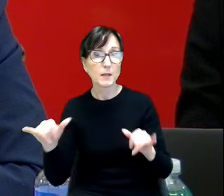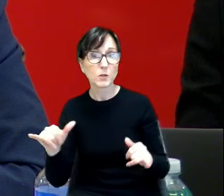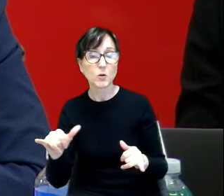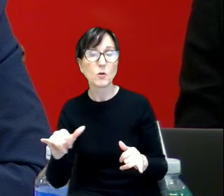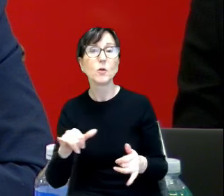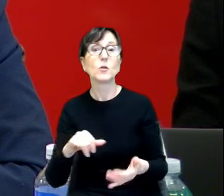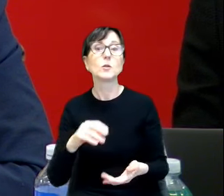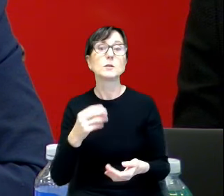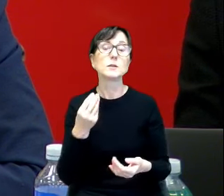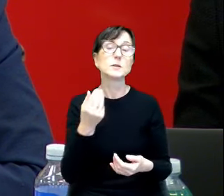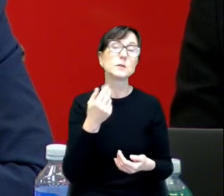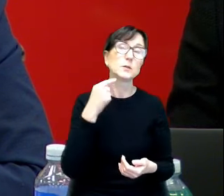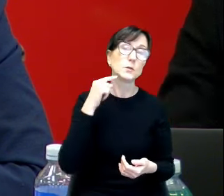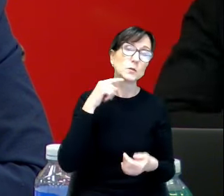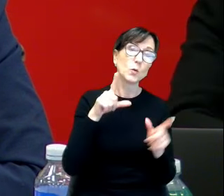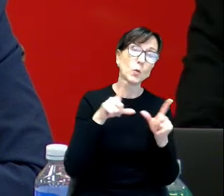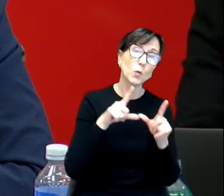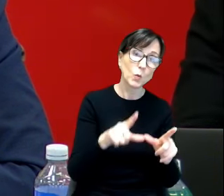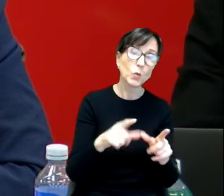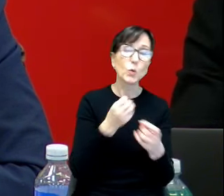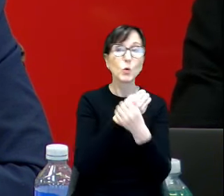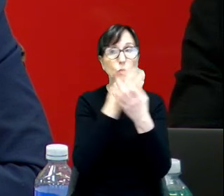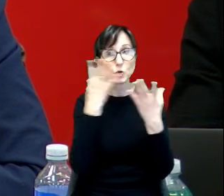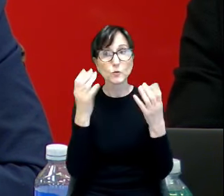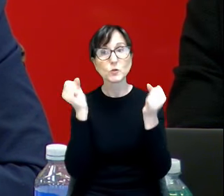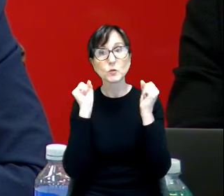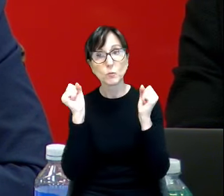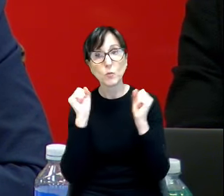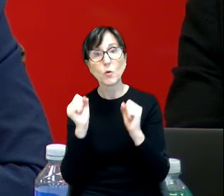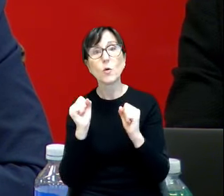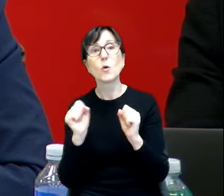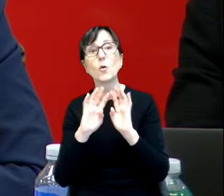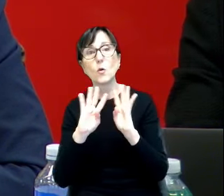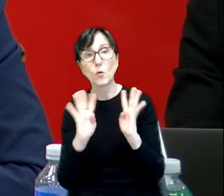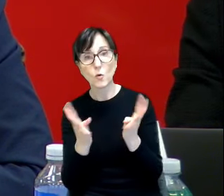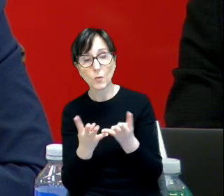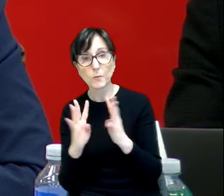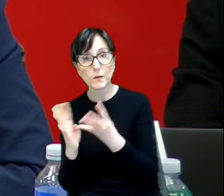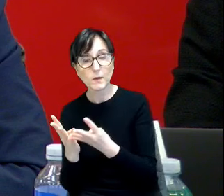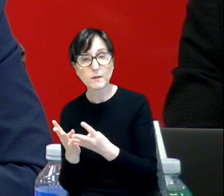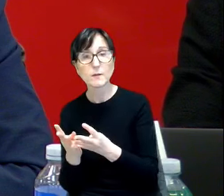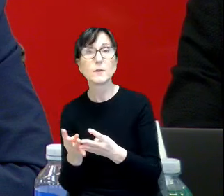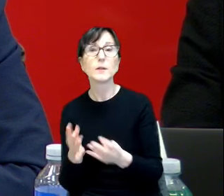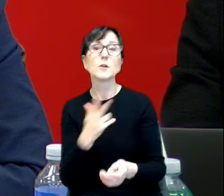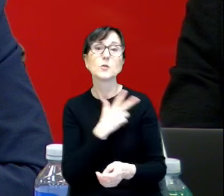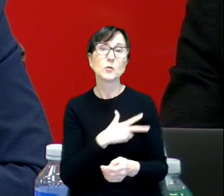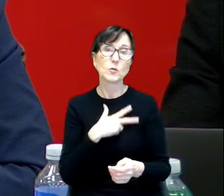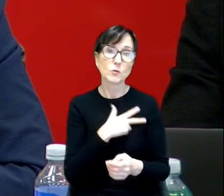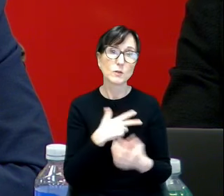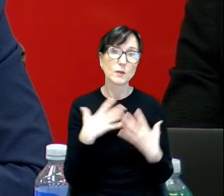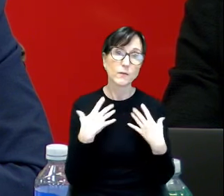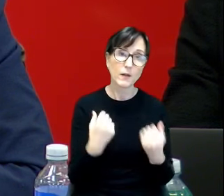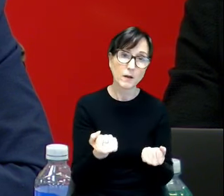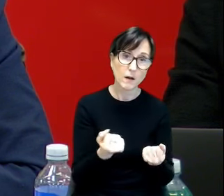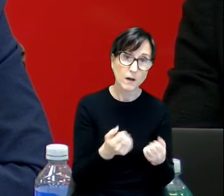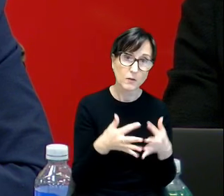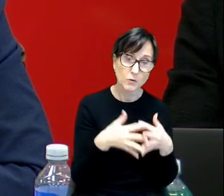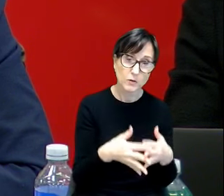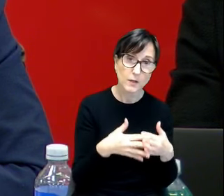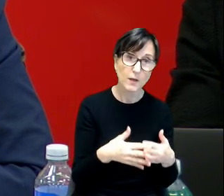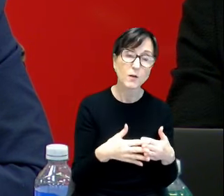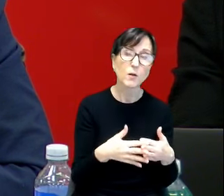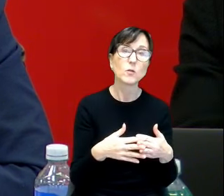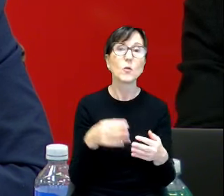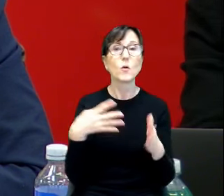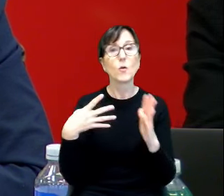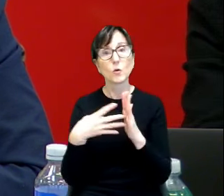ūkio aplinkosaugos kultūros švietimo ir sporto sveikatos ir socialinių reikalų ir kontrolės komitetuose